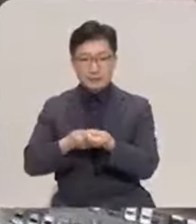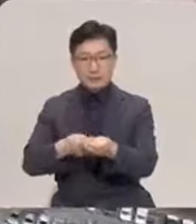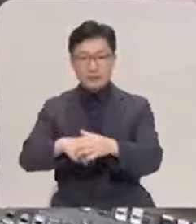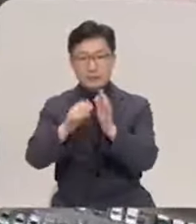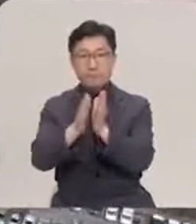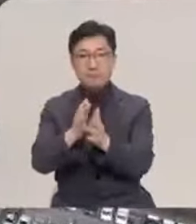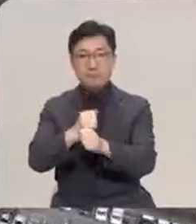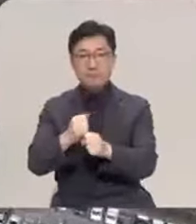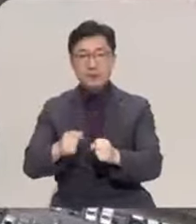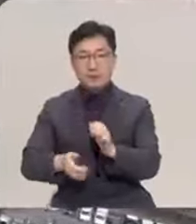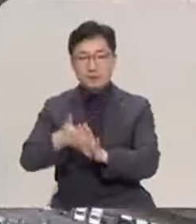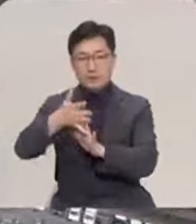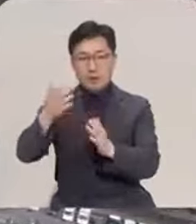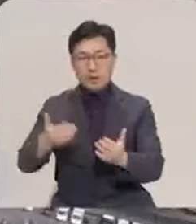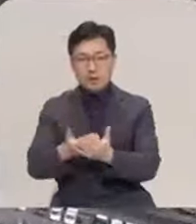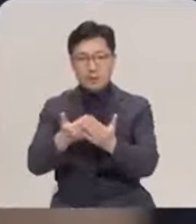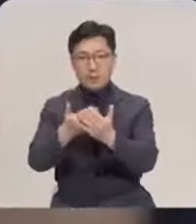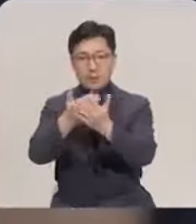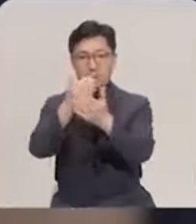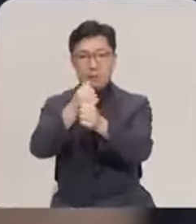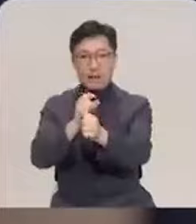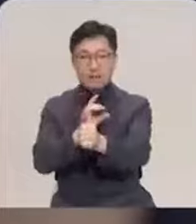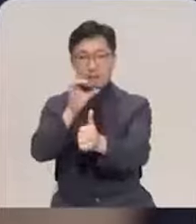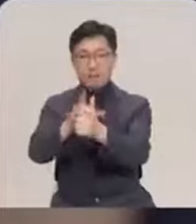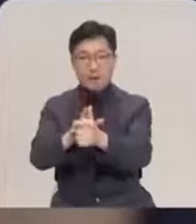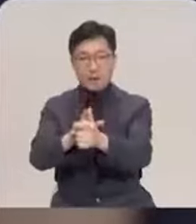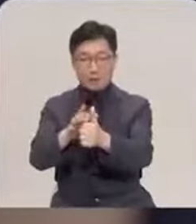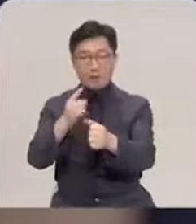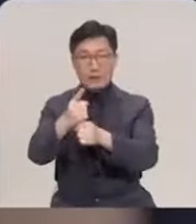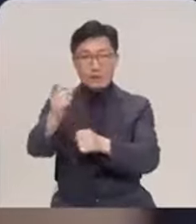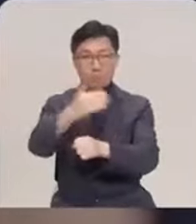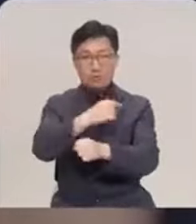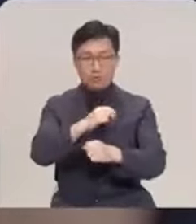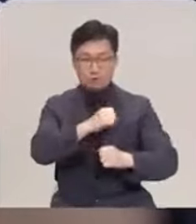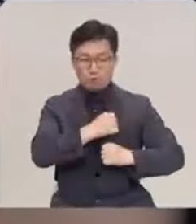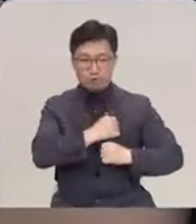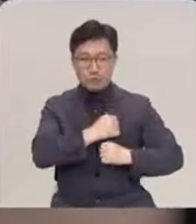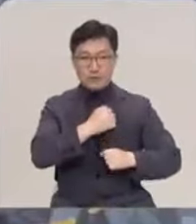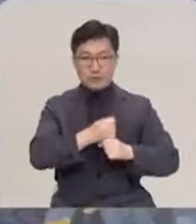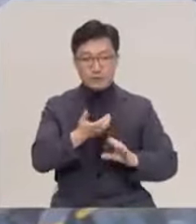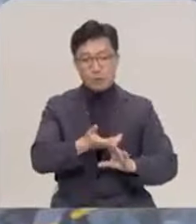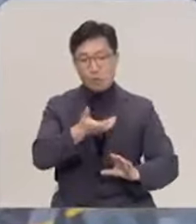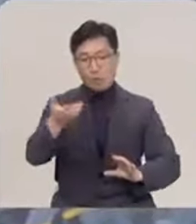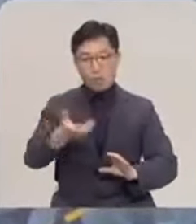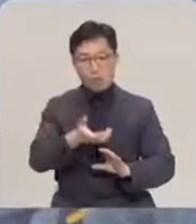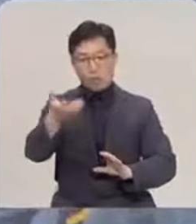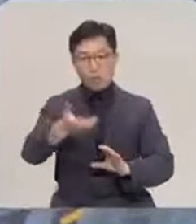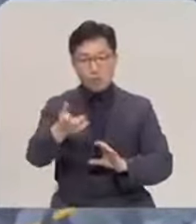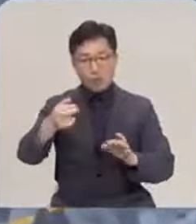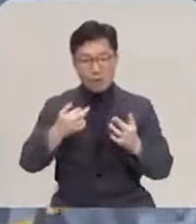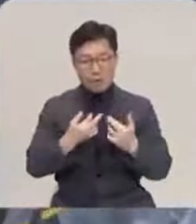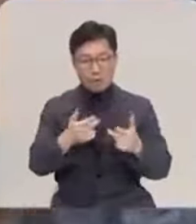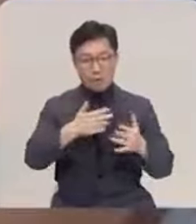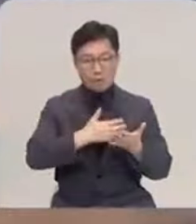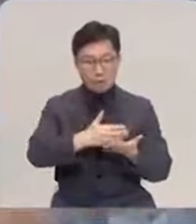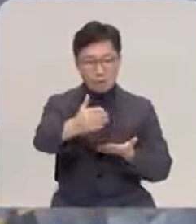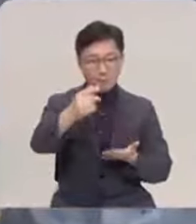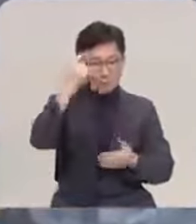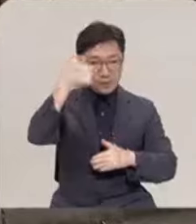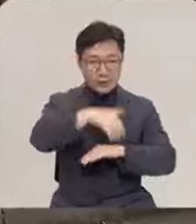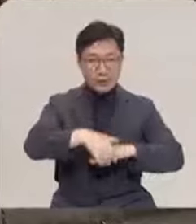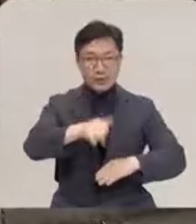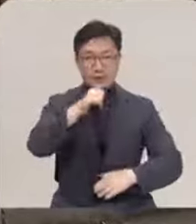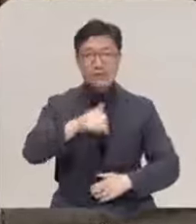북부권 도시개발 사업지로 선정하고 내년부터 군부대 이전을 본격화할 계획이지만 상황이 녹지